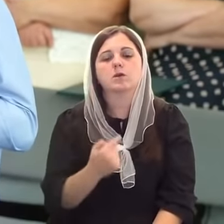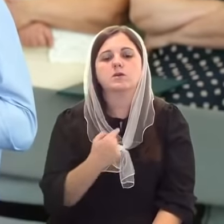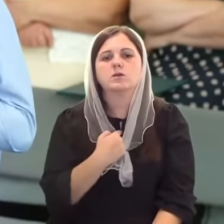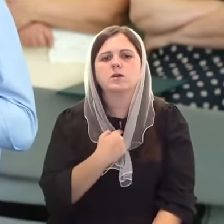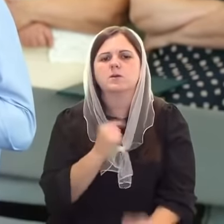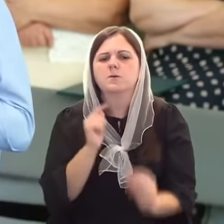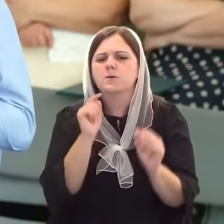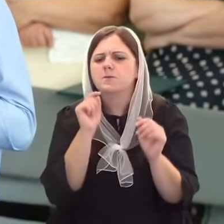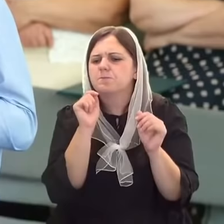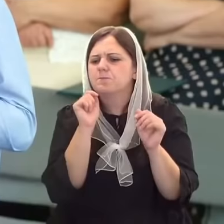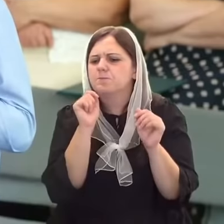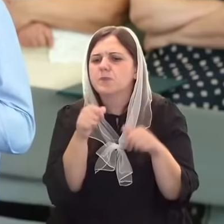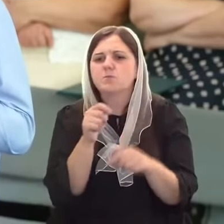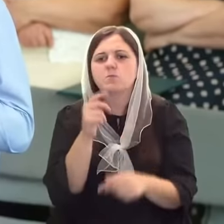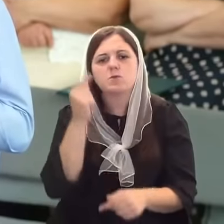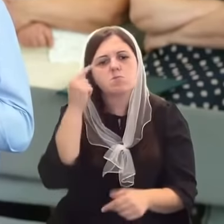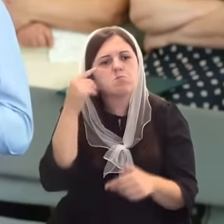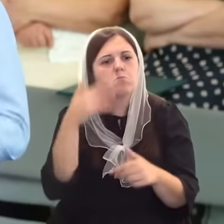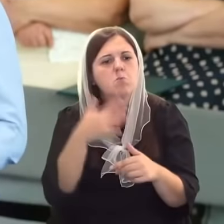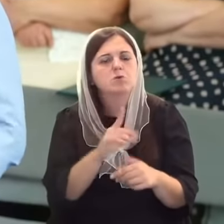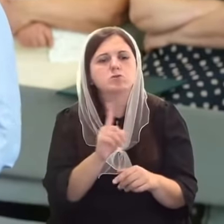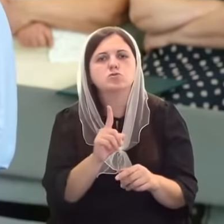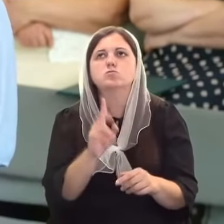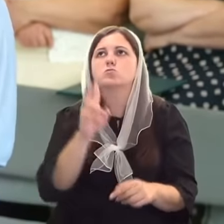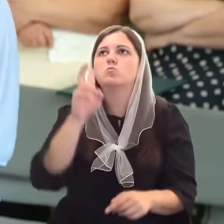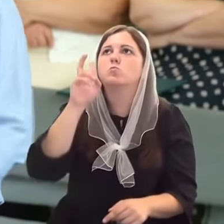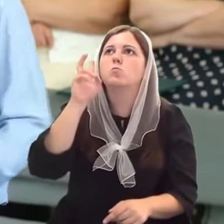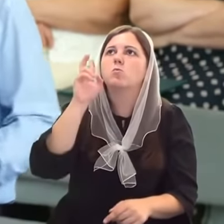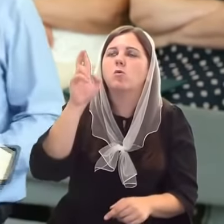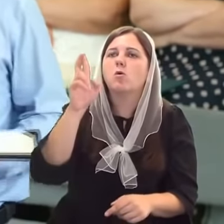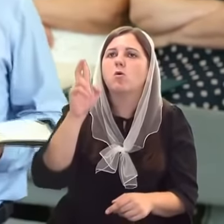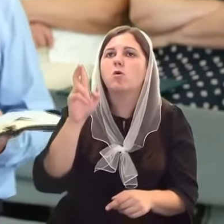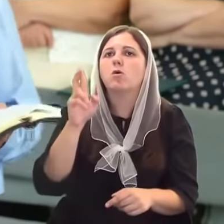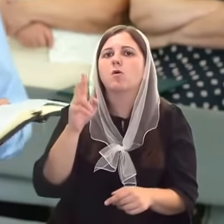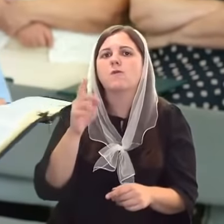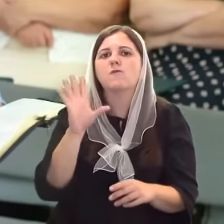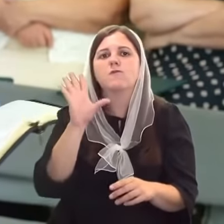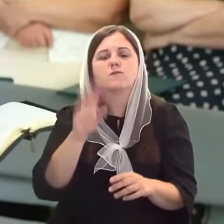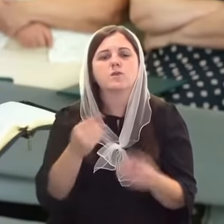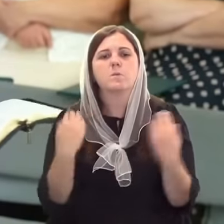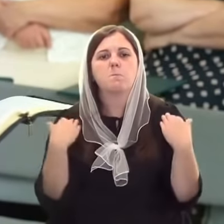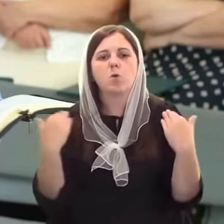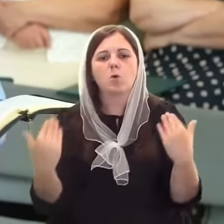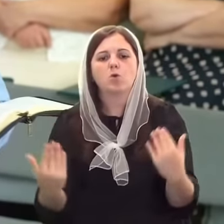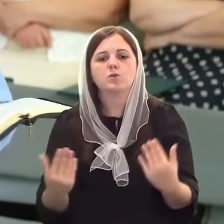Я не мог понять, почему Бог всемогущий, который разбегает моря,